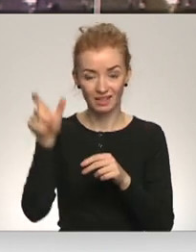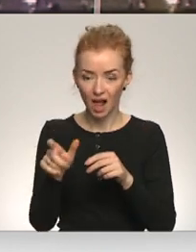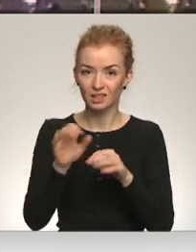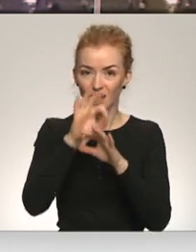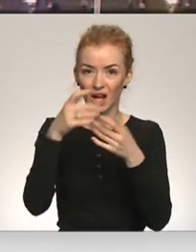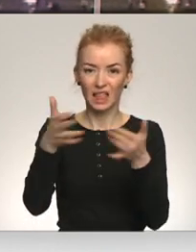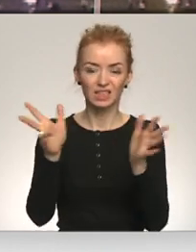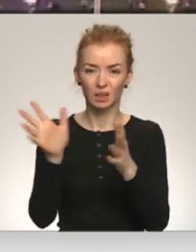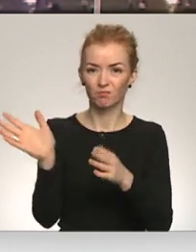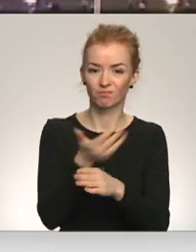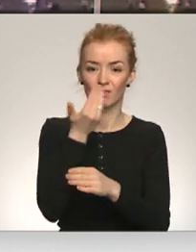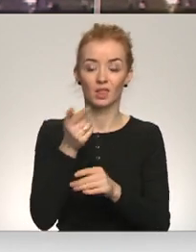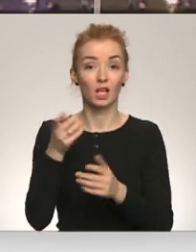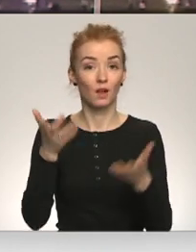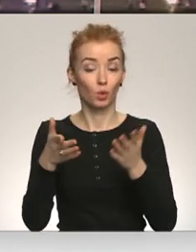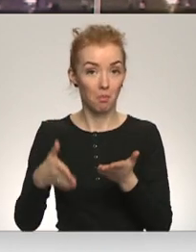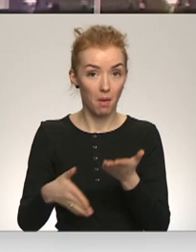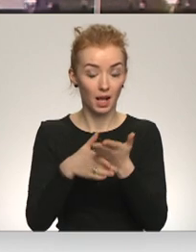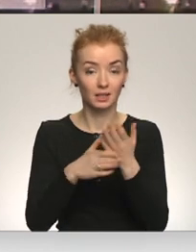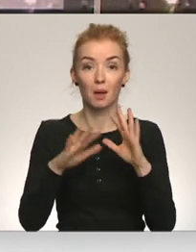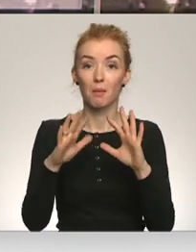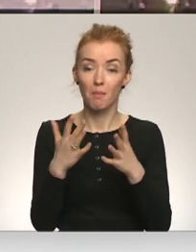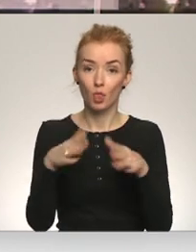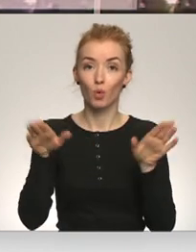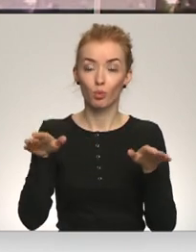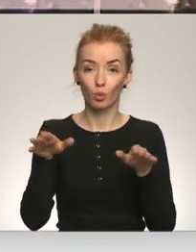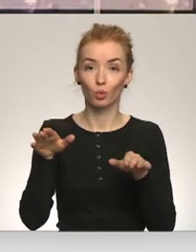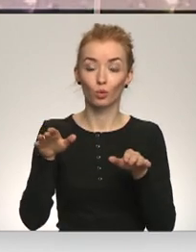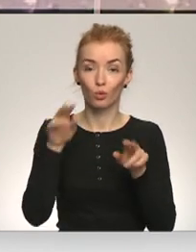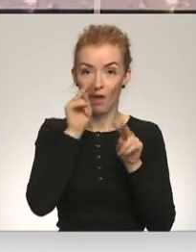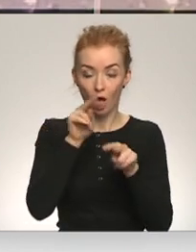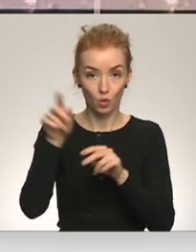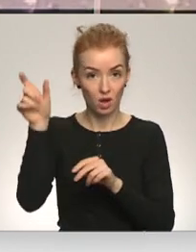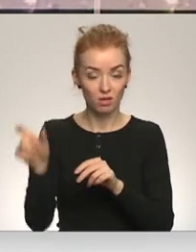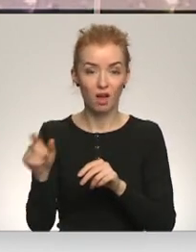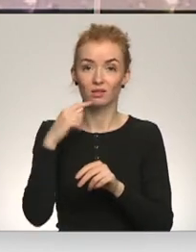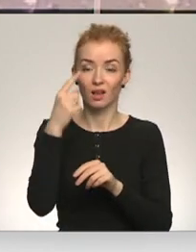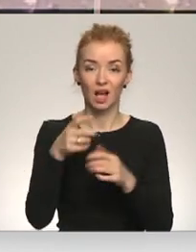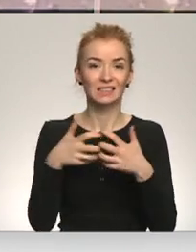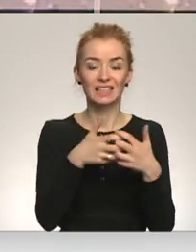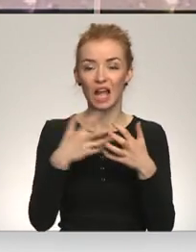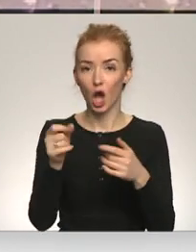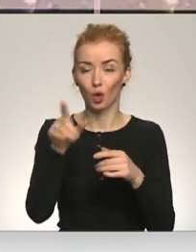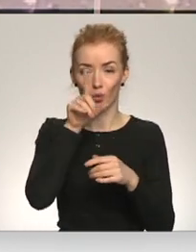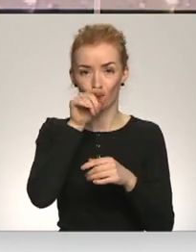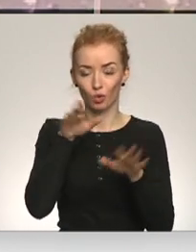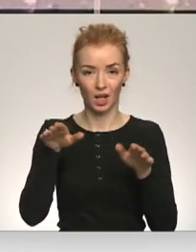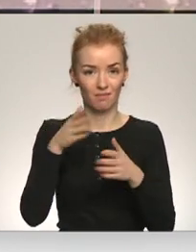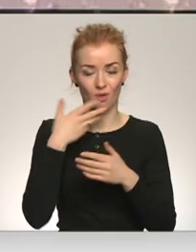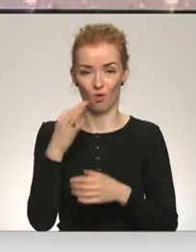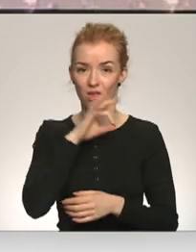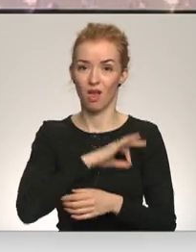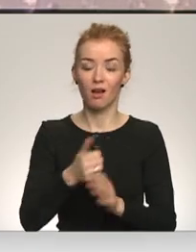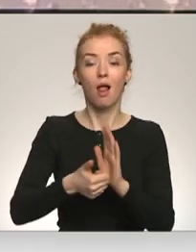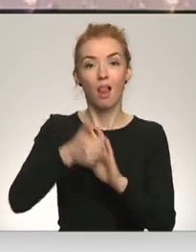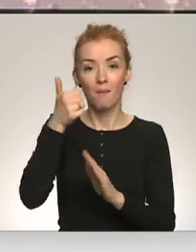Pašvaldībā pauž cerību, ka tas palīdzēs, tikmēr ornitologu uzsver, cīnīties ar putniem nav jēgas. Labāk meklēt iespējas ar